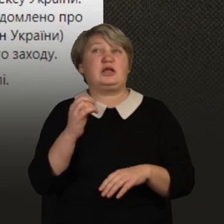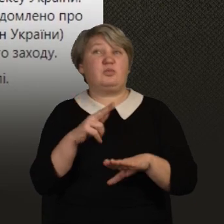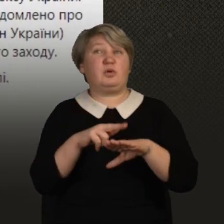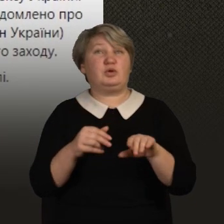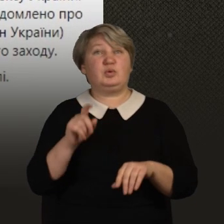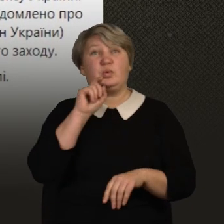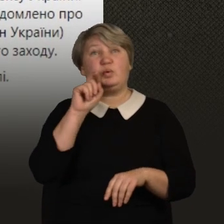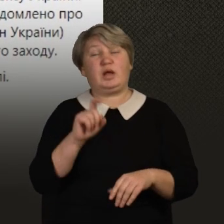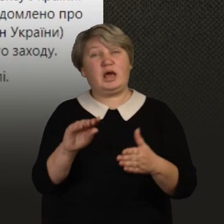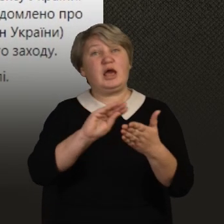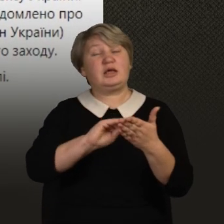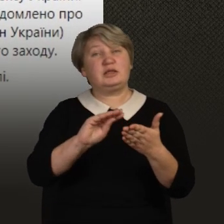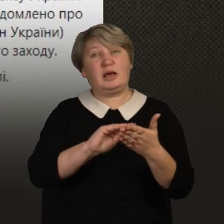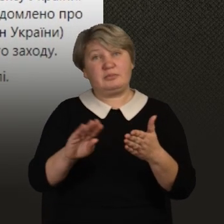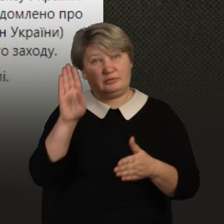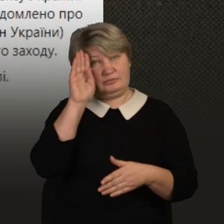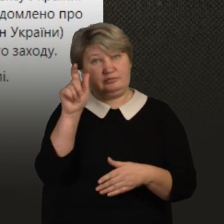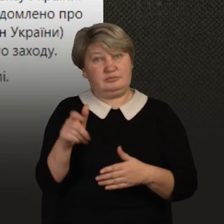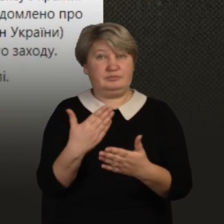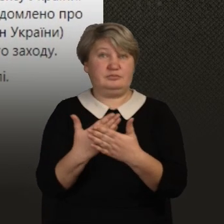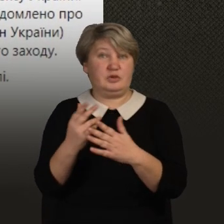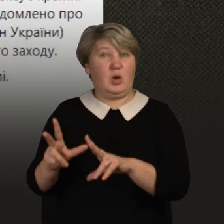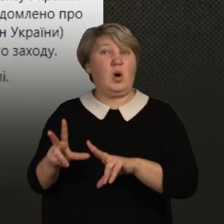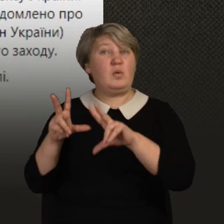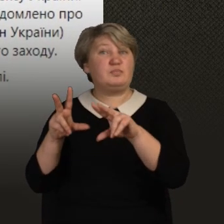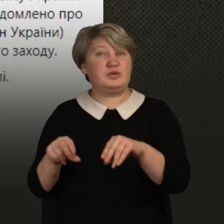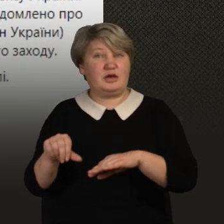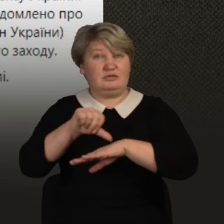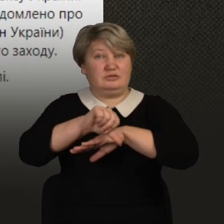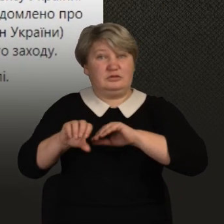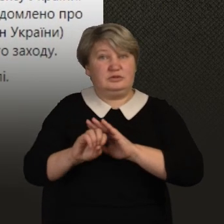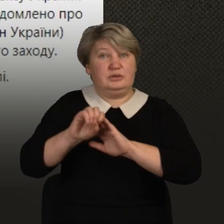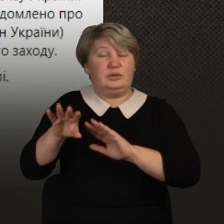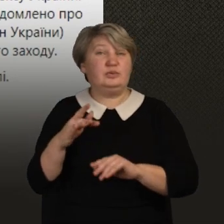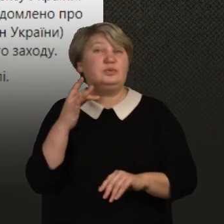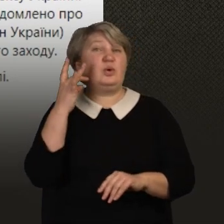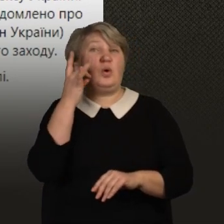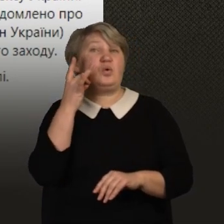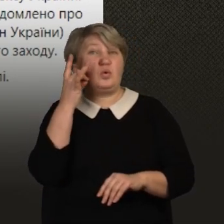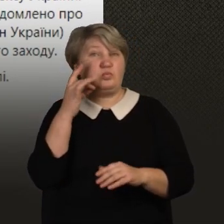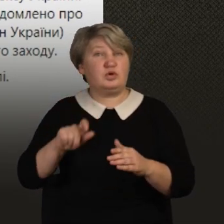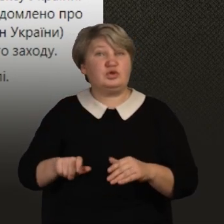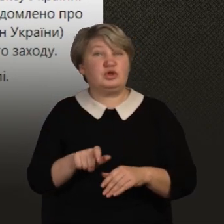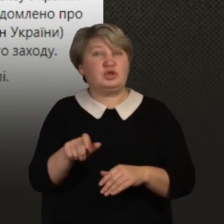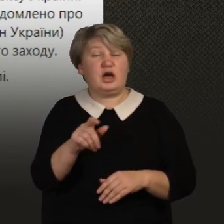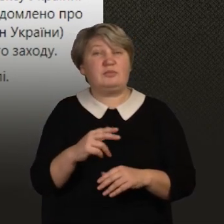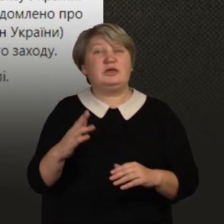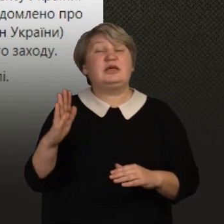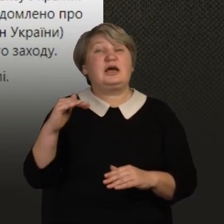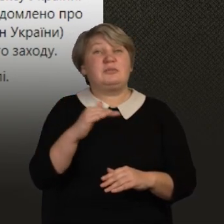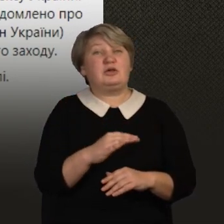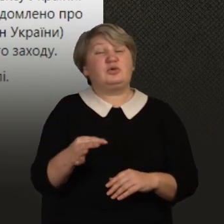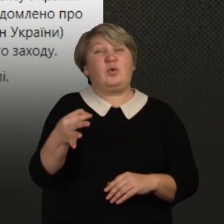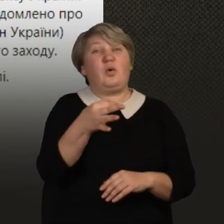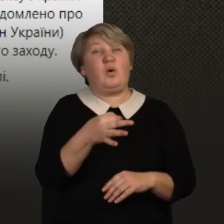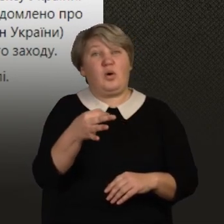Як йдеться у дописі, підозрюваний, ймовірно, обіцяв переправити призовників до Румунії стежками Закарпатської області поза межами офіційних